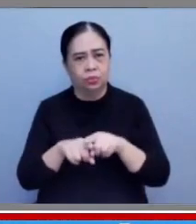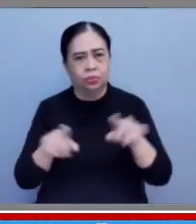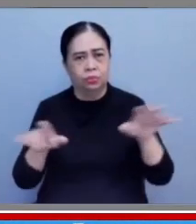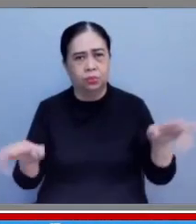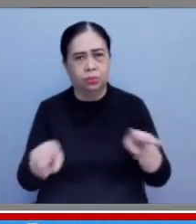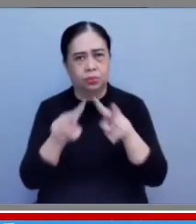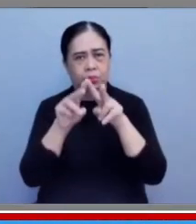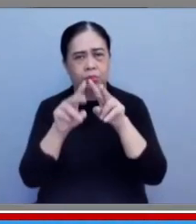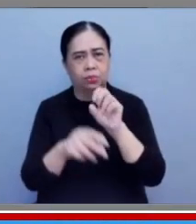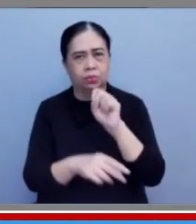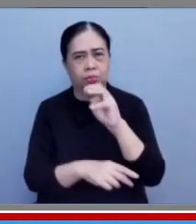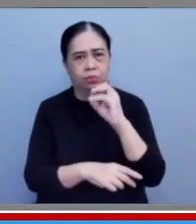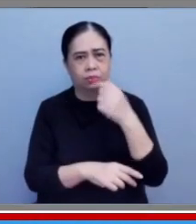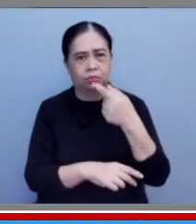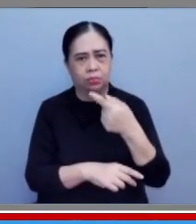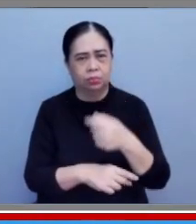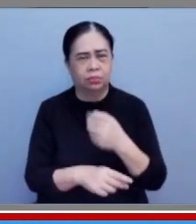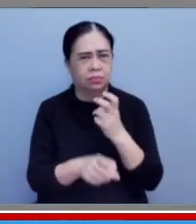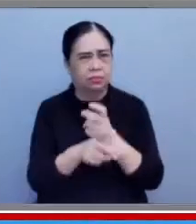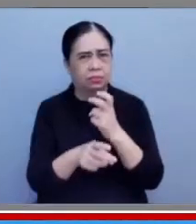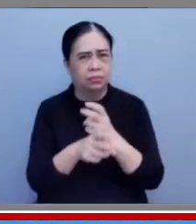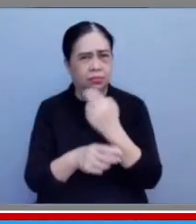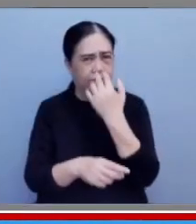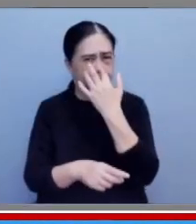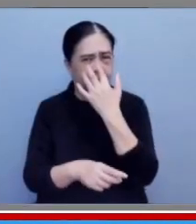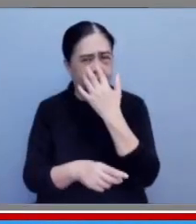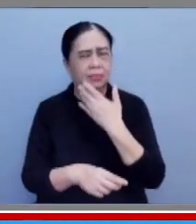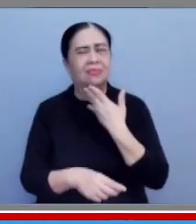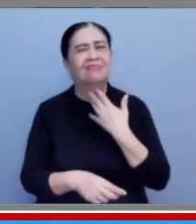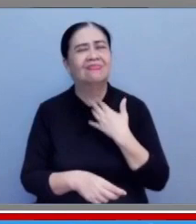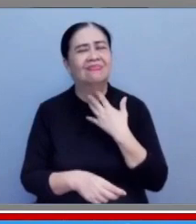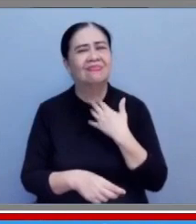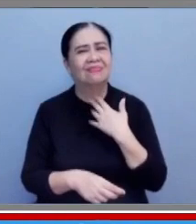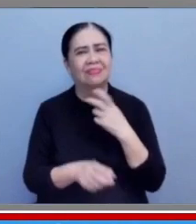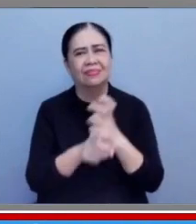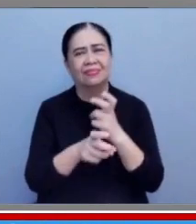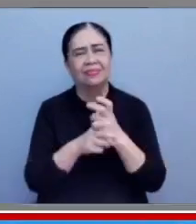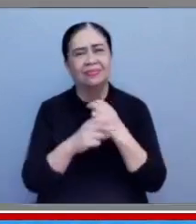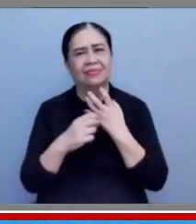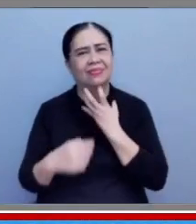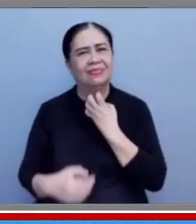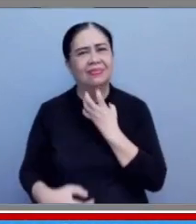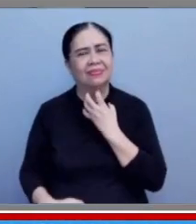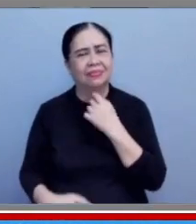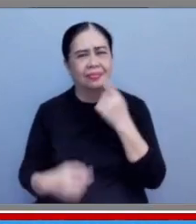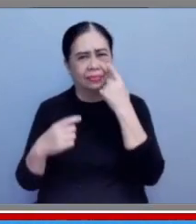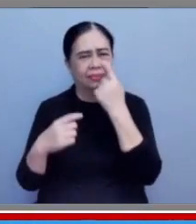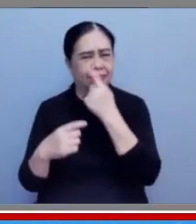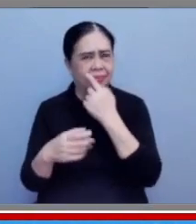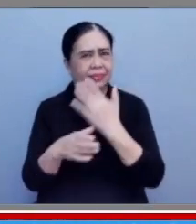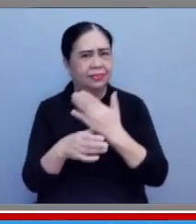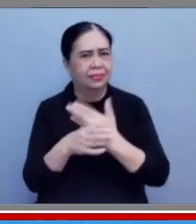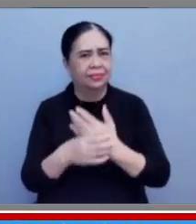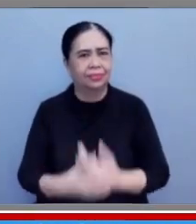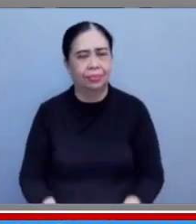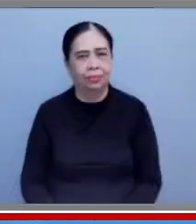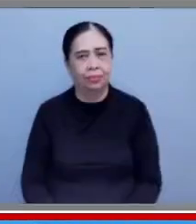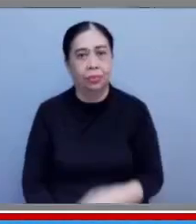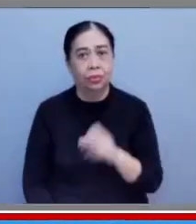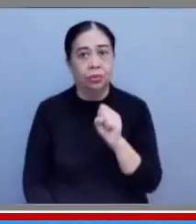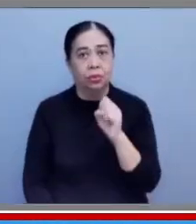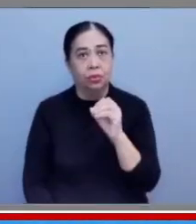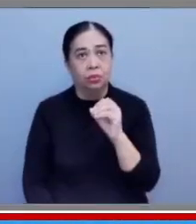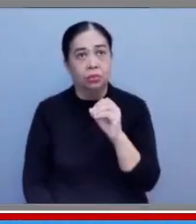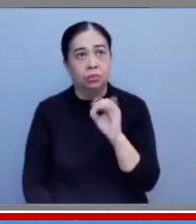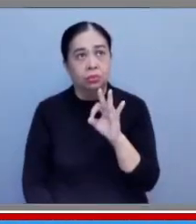kahapon masakit po kasi siya sa ilong at lalamunan po kaya tsaka sa mata kaya po p May